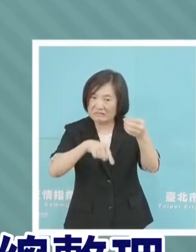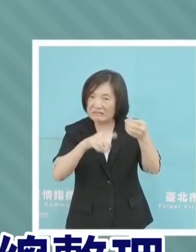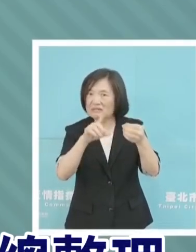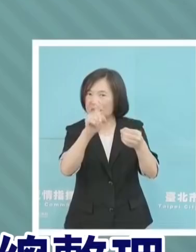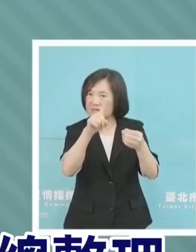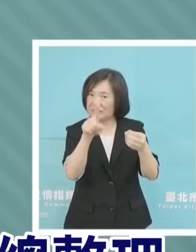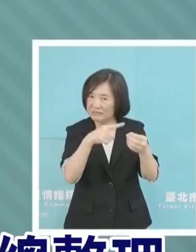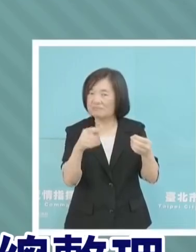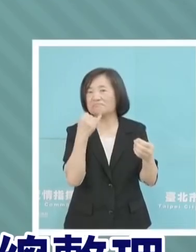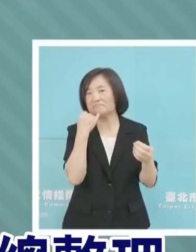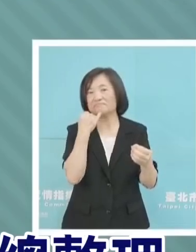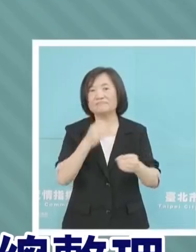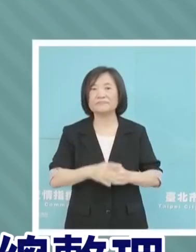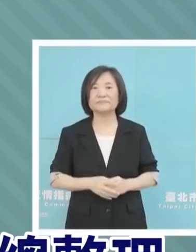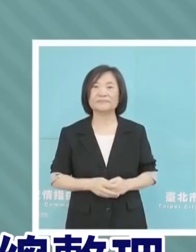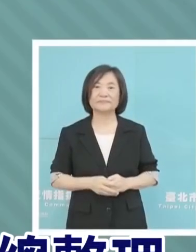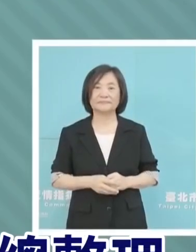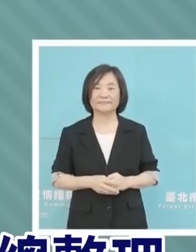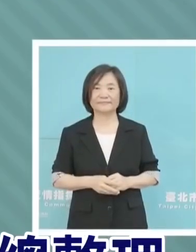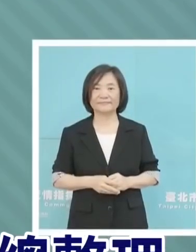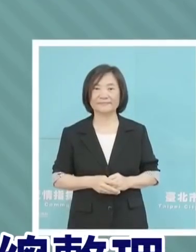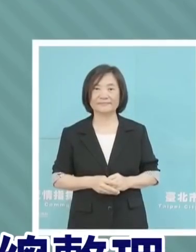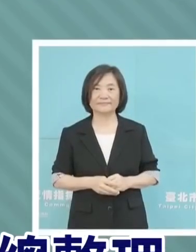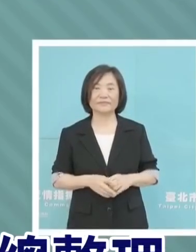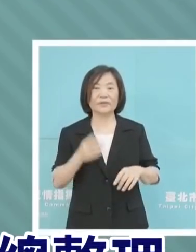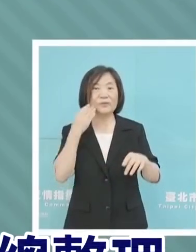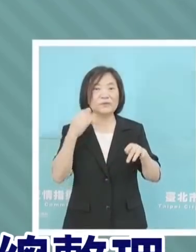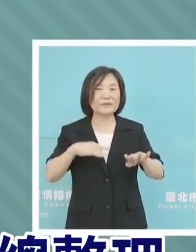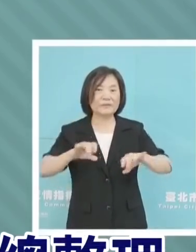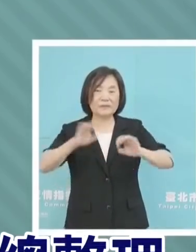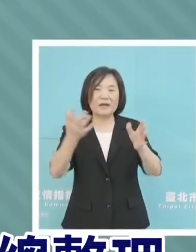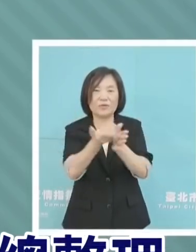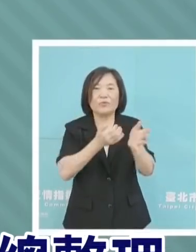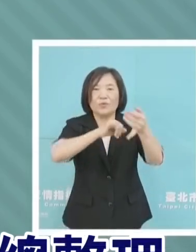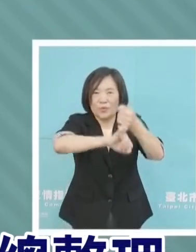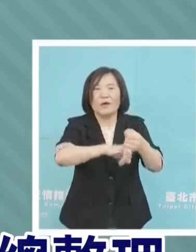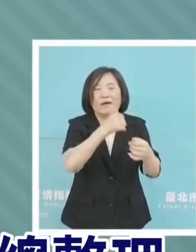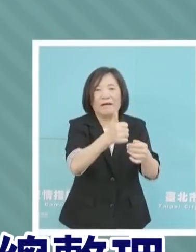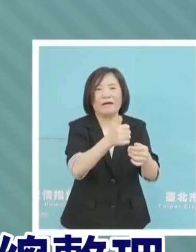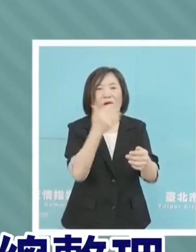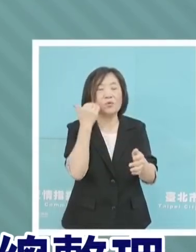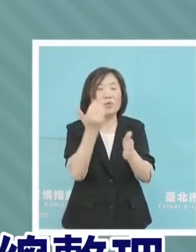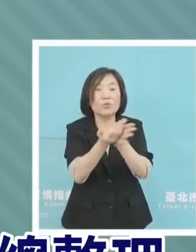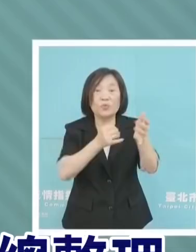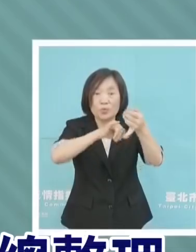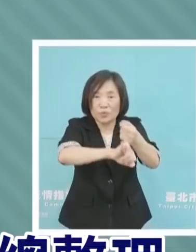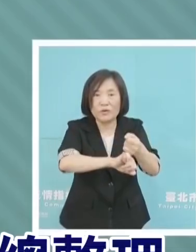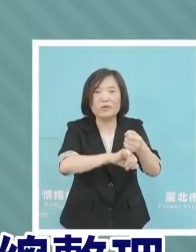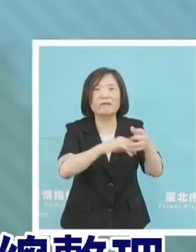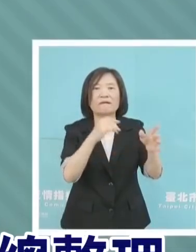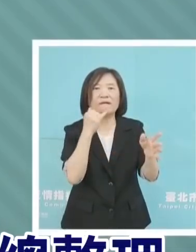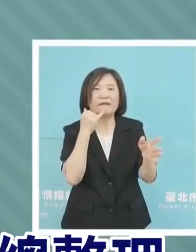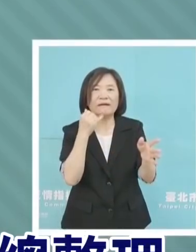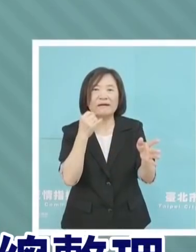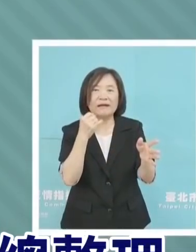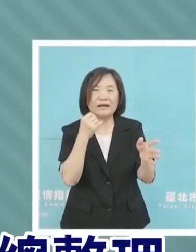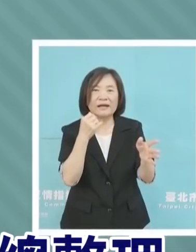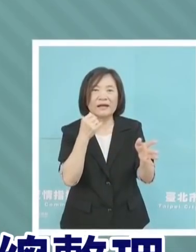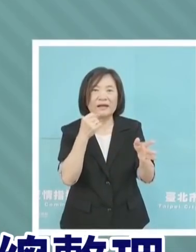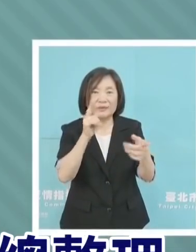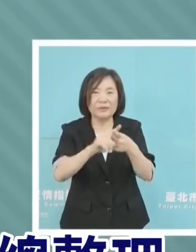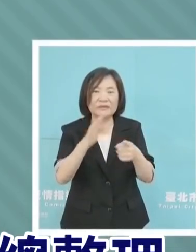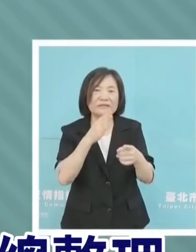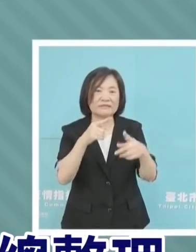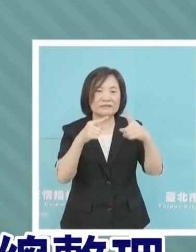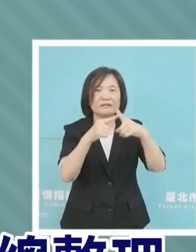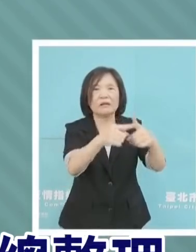那一般来讲，我们当然为什么鼓励尽量预约的哈？那就算是预约，你知道，有时候也会遇到说，哦，人不